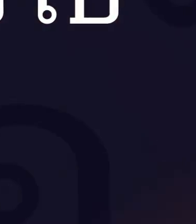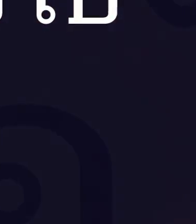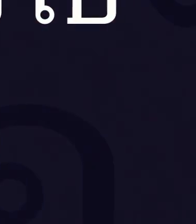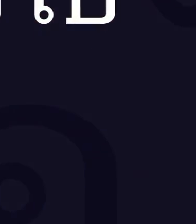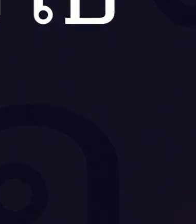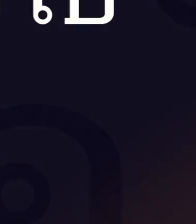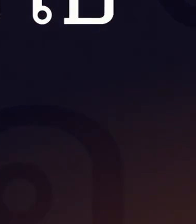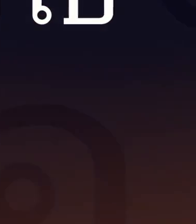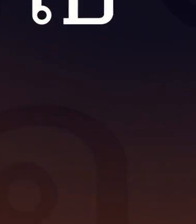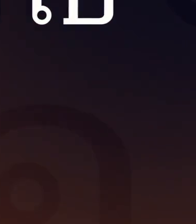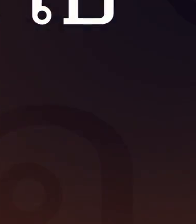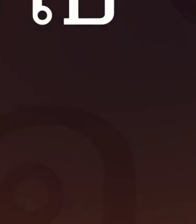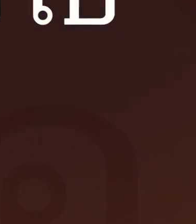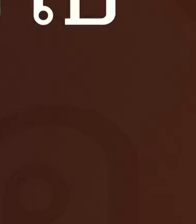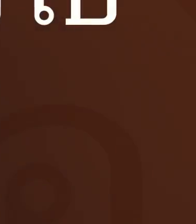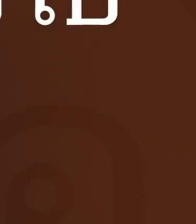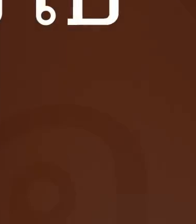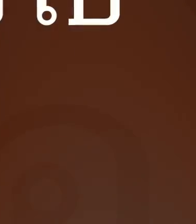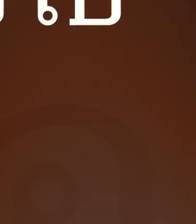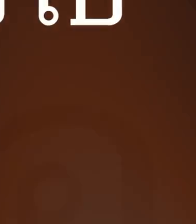ขบครับ